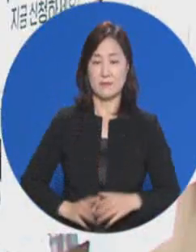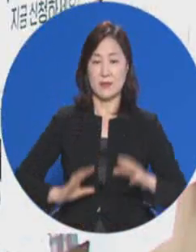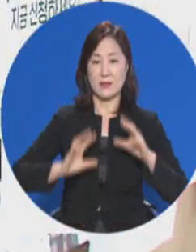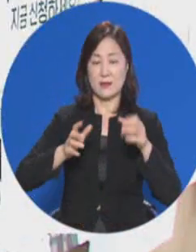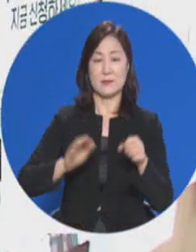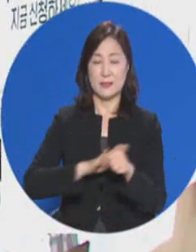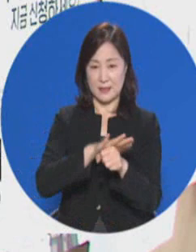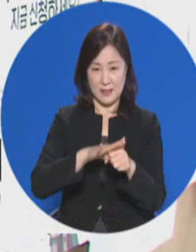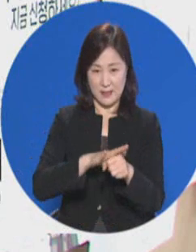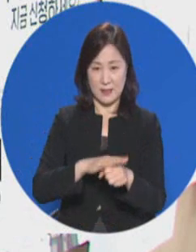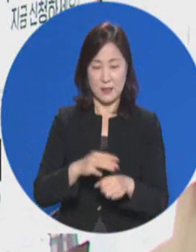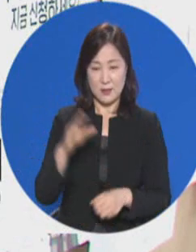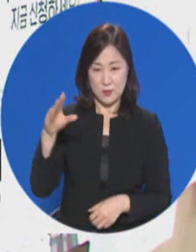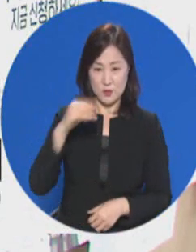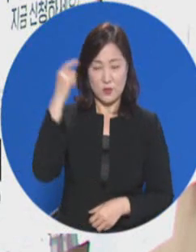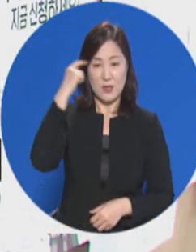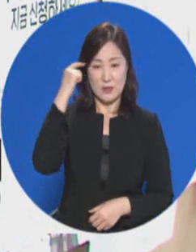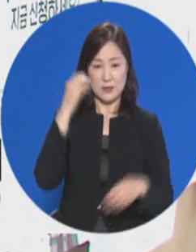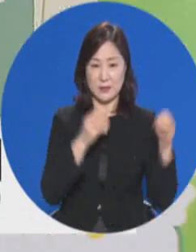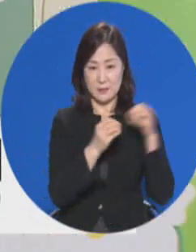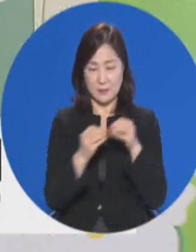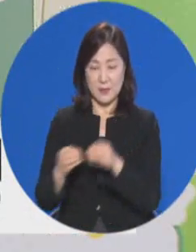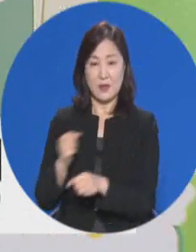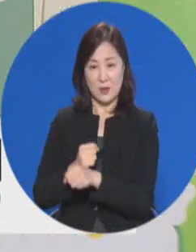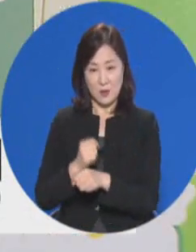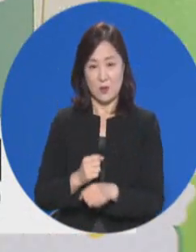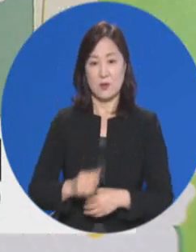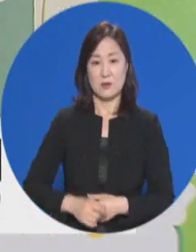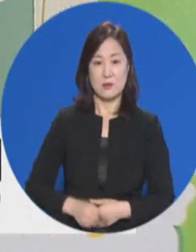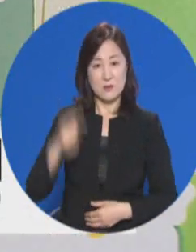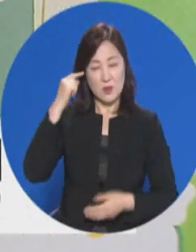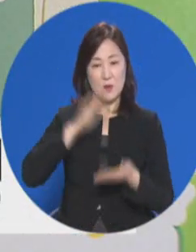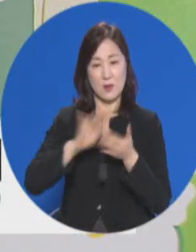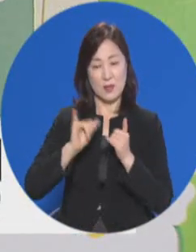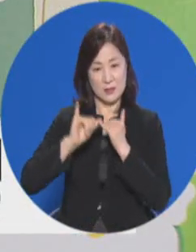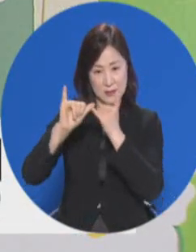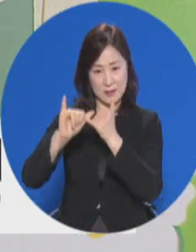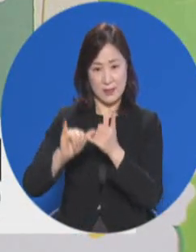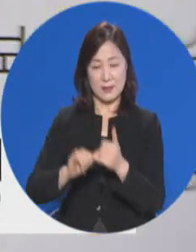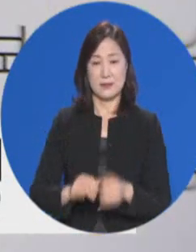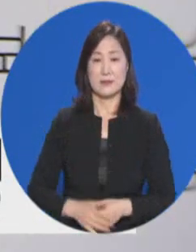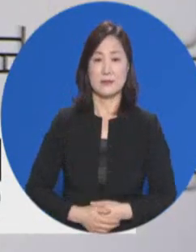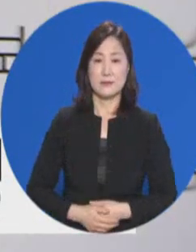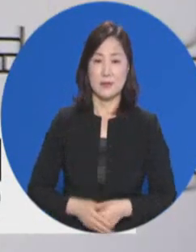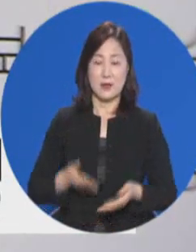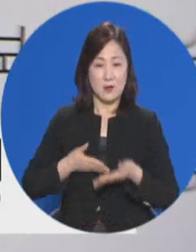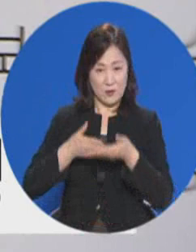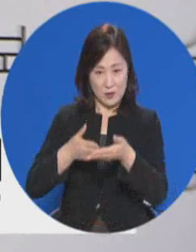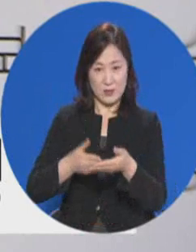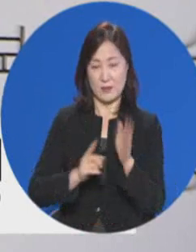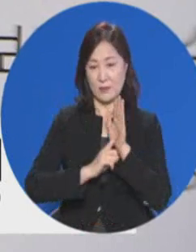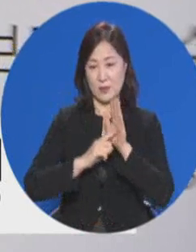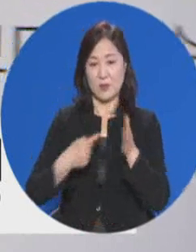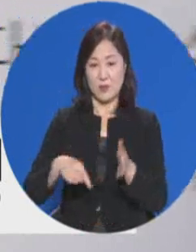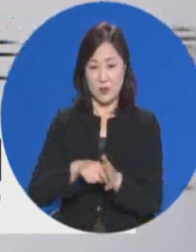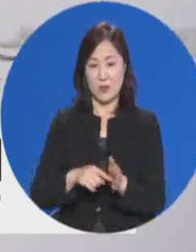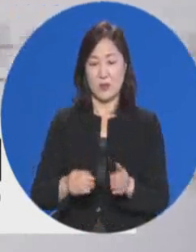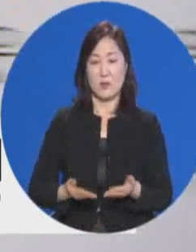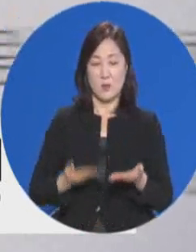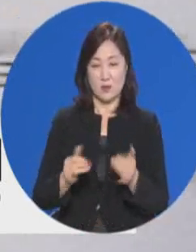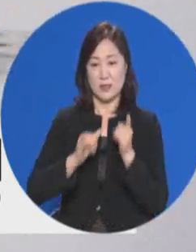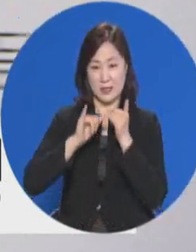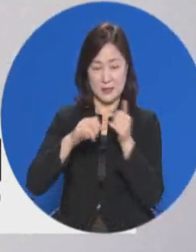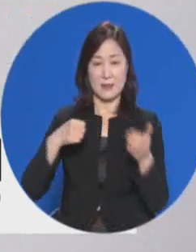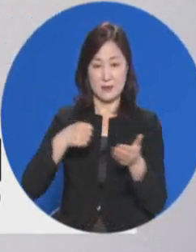간호사의 숭고한 정신을 확산하고 노벨 평화상 재도전 분위기도 전하기 위해 봉사 대상을 제정하고